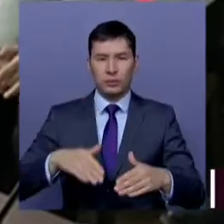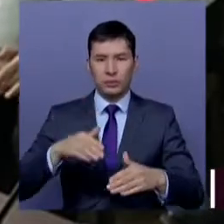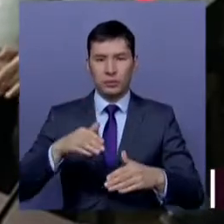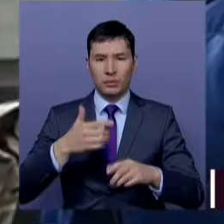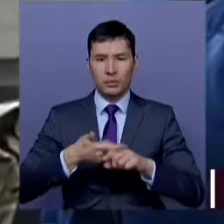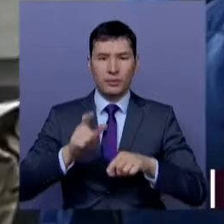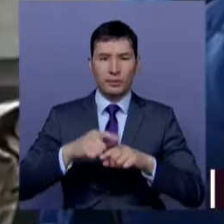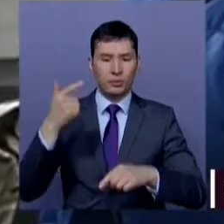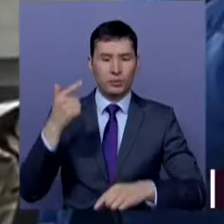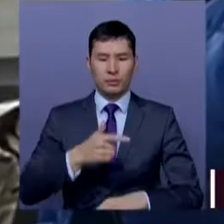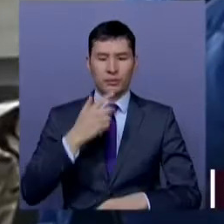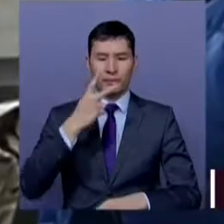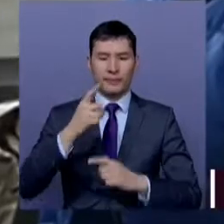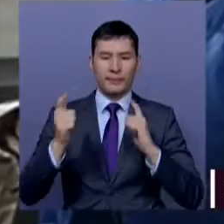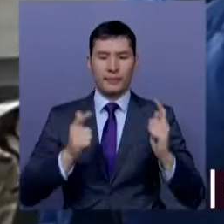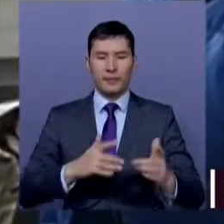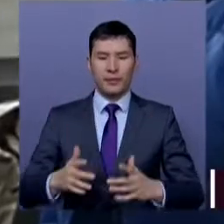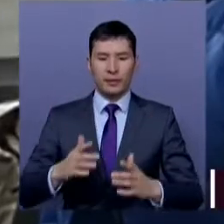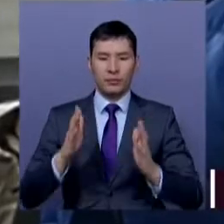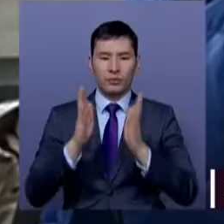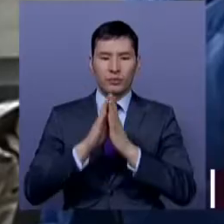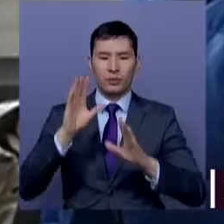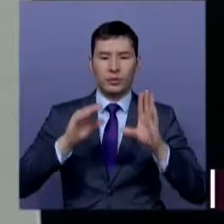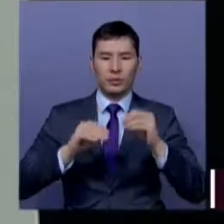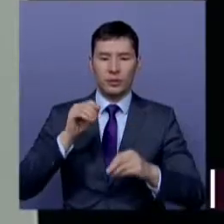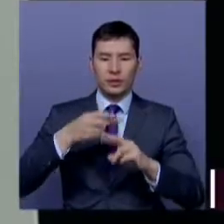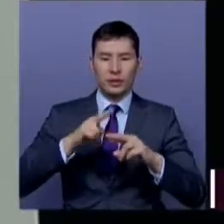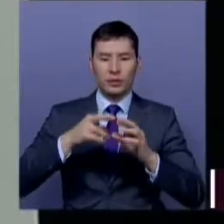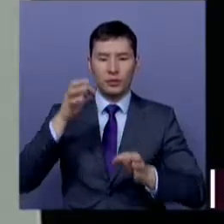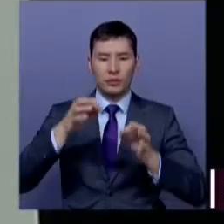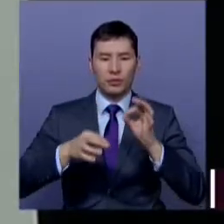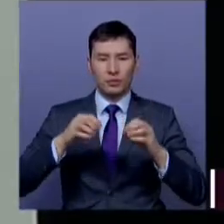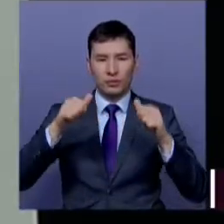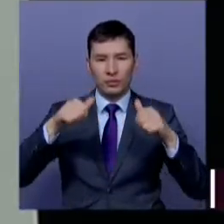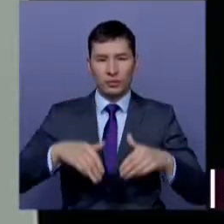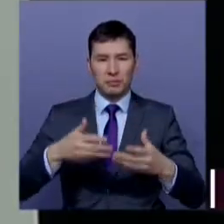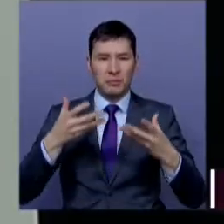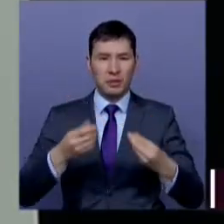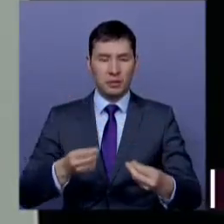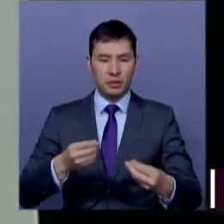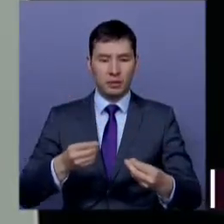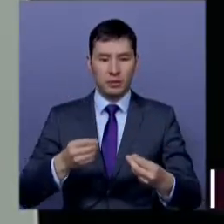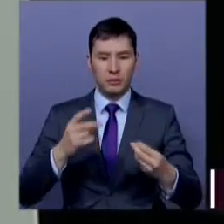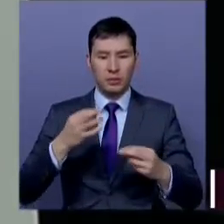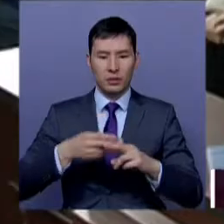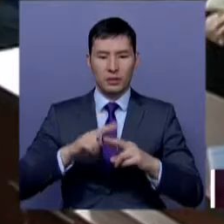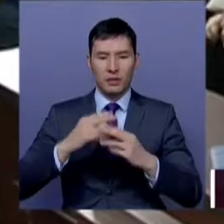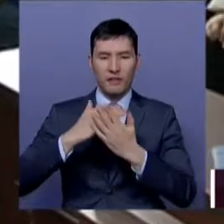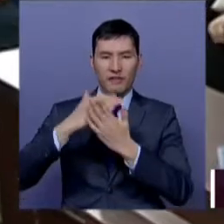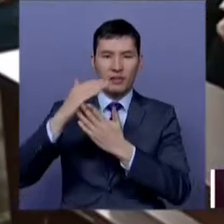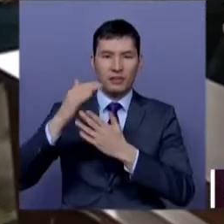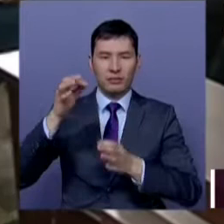белгілі. Сол себептен болар үкімді жеңілдететін бірқатар факторлар ескерусіз қалды дейді қорғаушылар. Енді олар жоғарғы